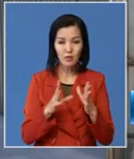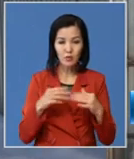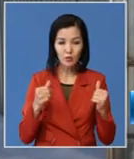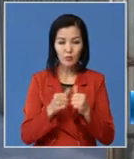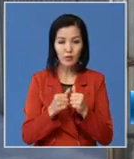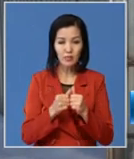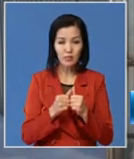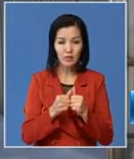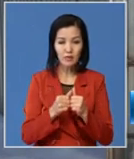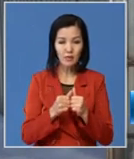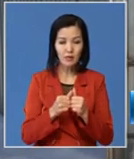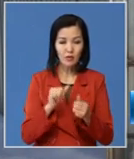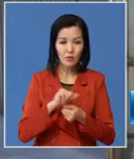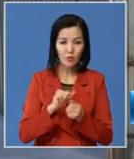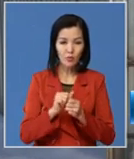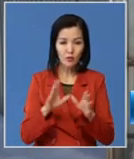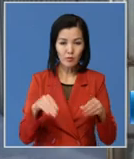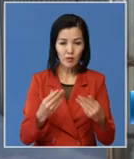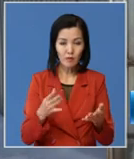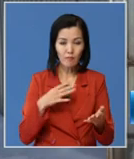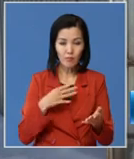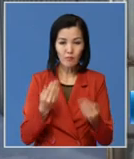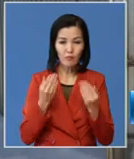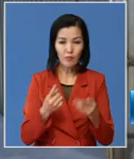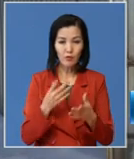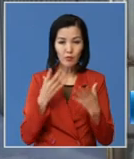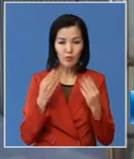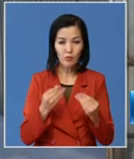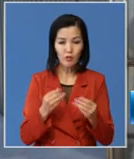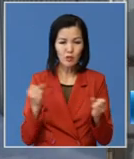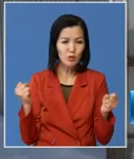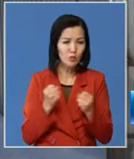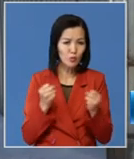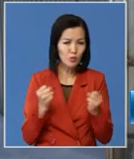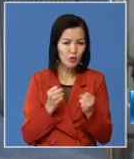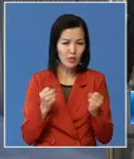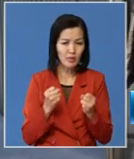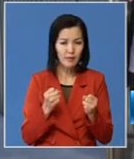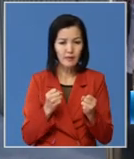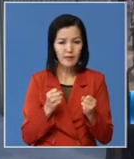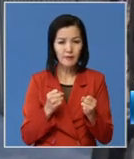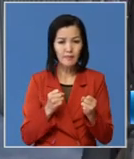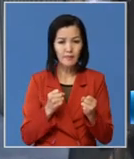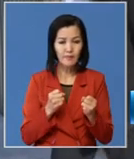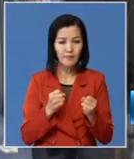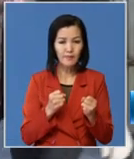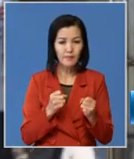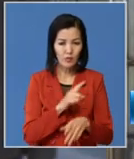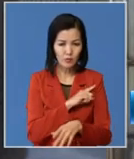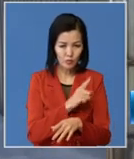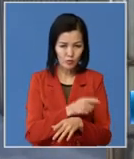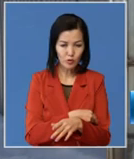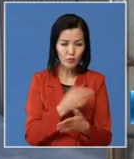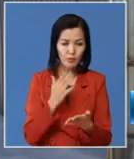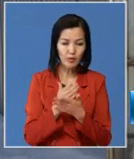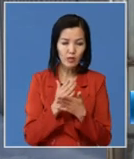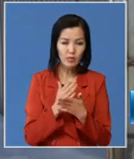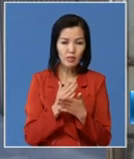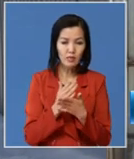бөлінген қаражат 2 миллион теңгені құрады. Қаржы жастарды арнаулы киіммен және жалақымен қамтуға жұмсалған. Жасыл ел